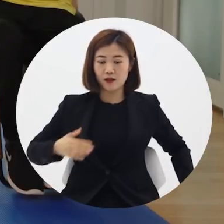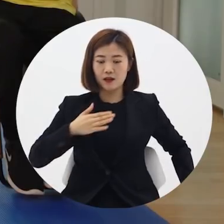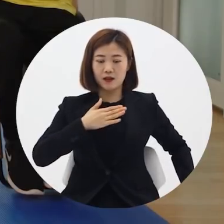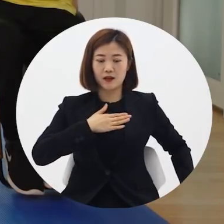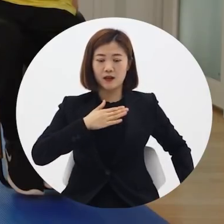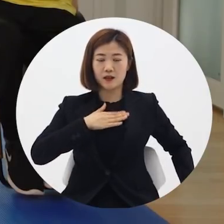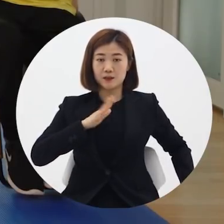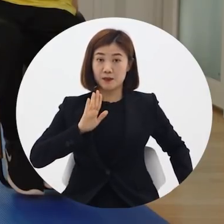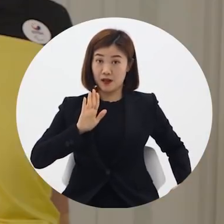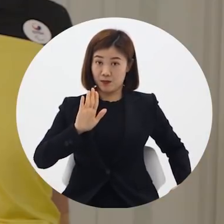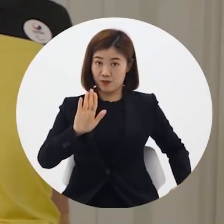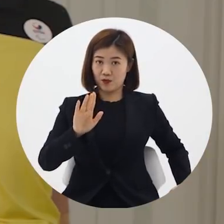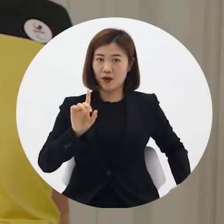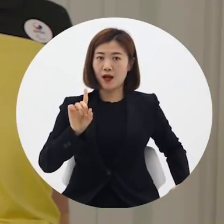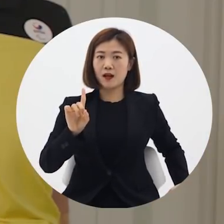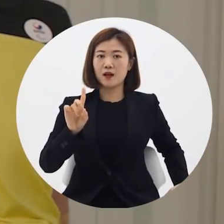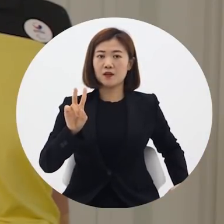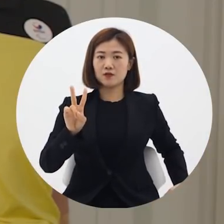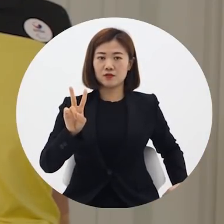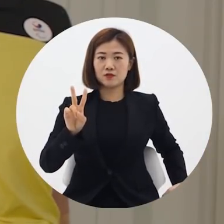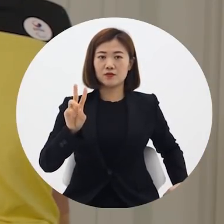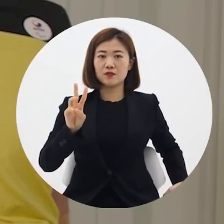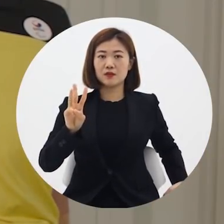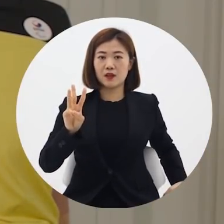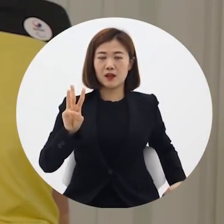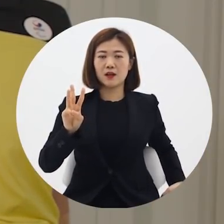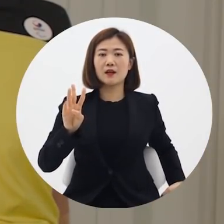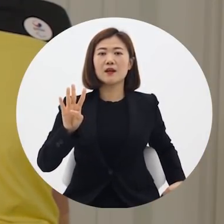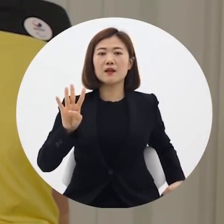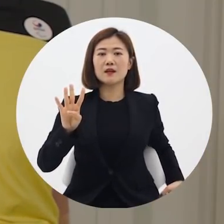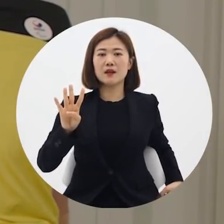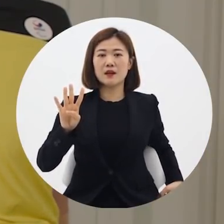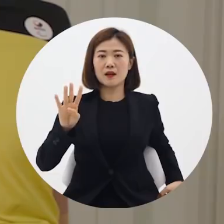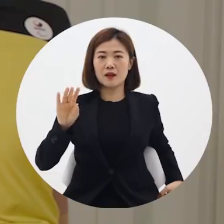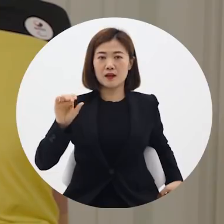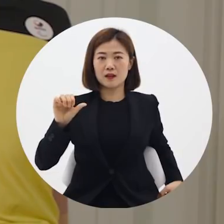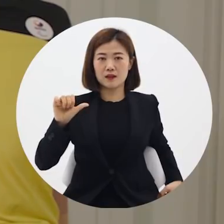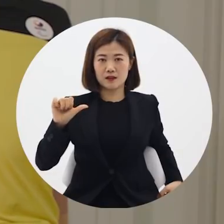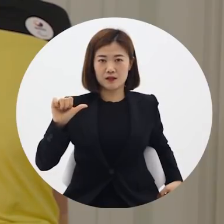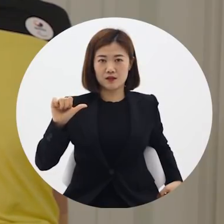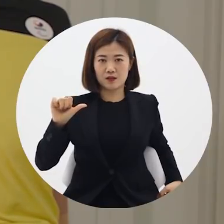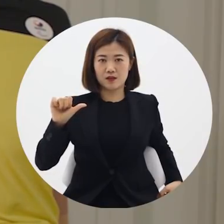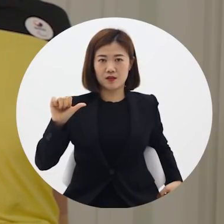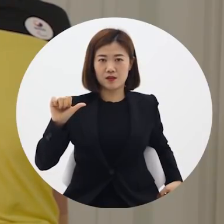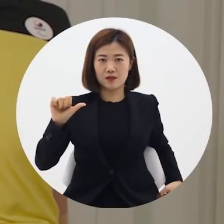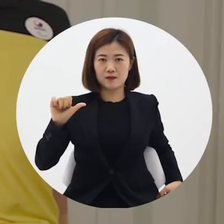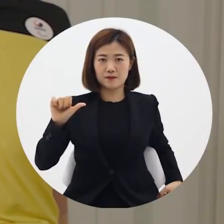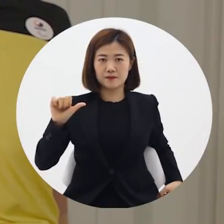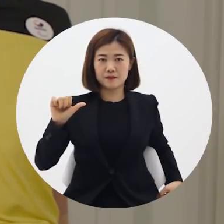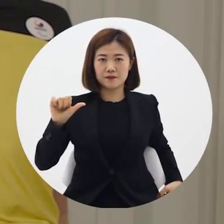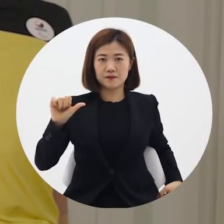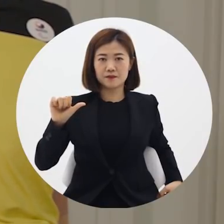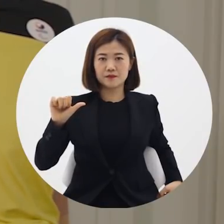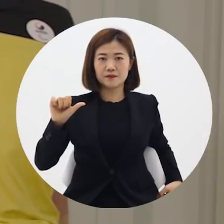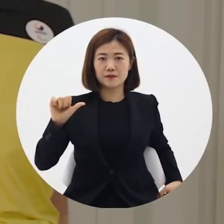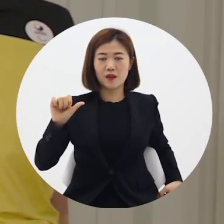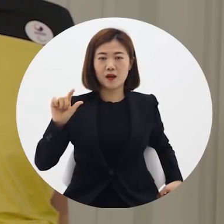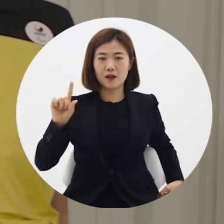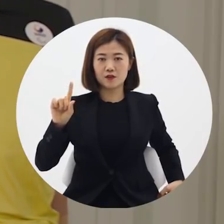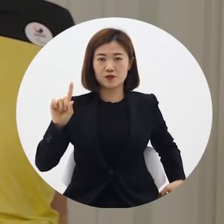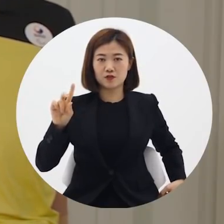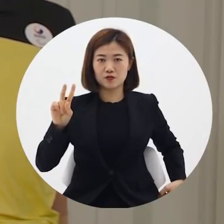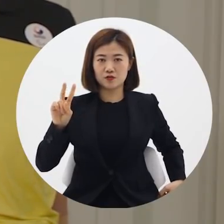가슴을 앞으로 내밀겠습니다. 하나, 둘, 셋, 넷, 다섯.